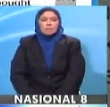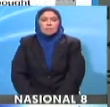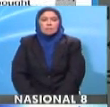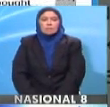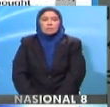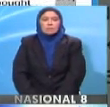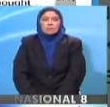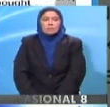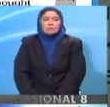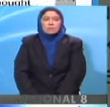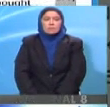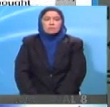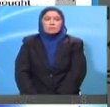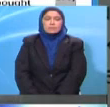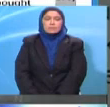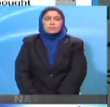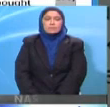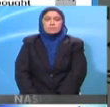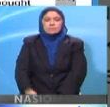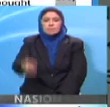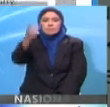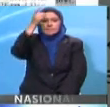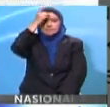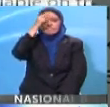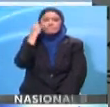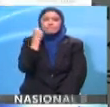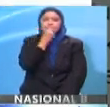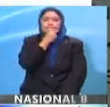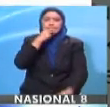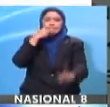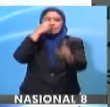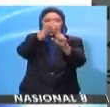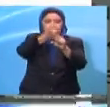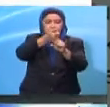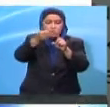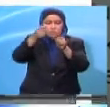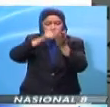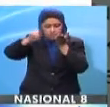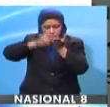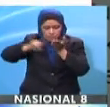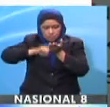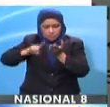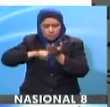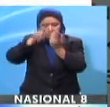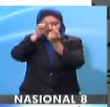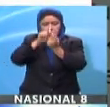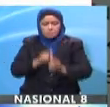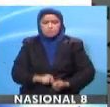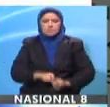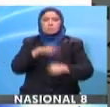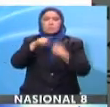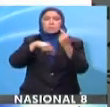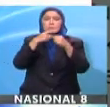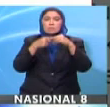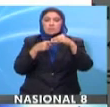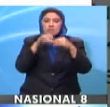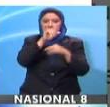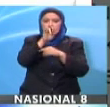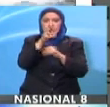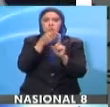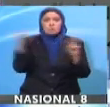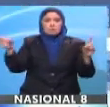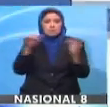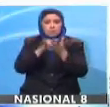berkenaan Perdana Menteri Datuk Seri Najib Tun Razak Dalam pada itu mengarahkan siasatan terperinci berhubung isu penyelewengan itu jika benar